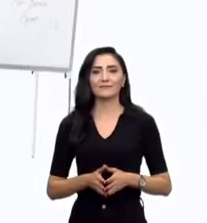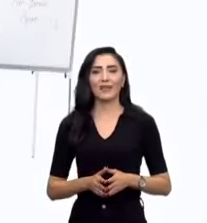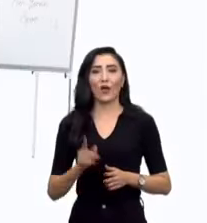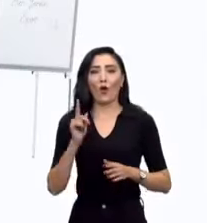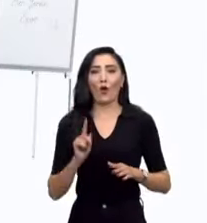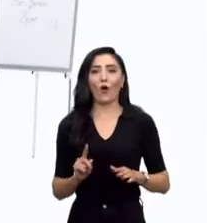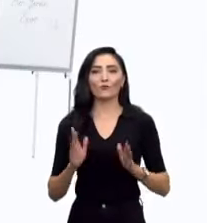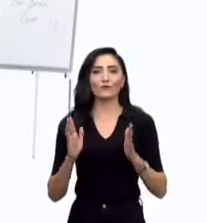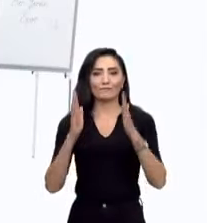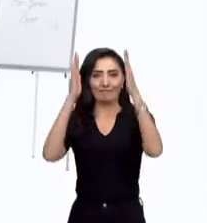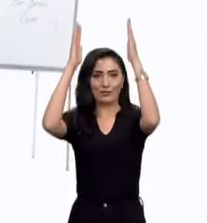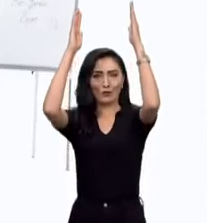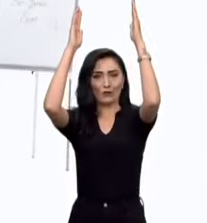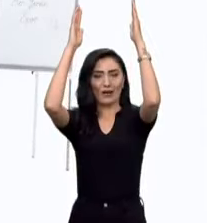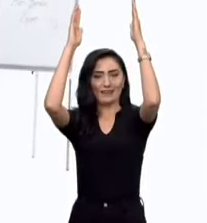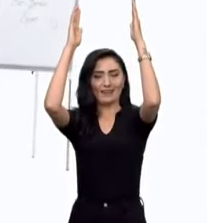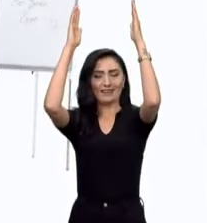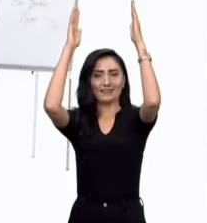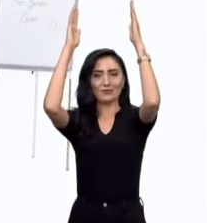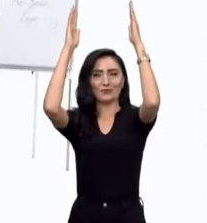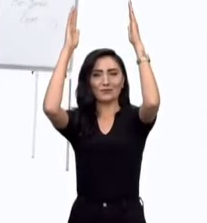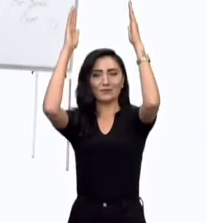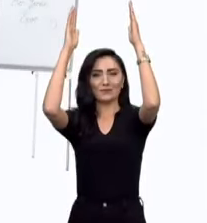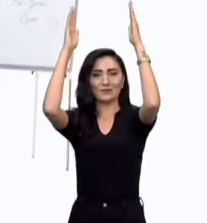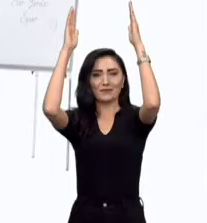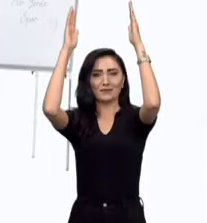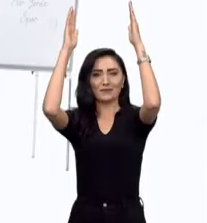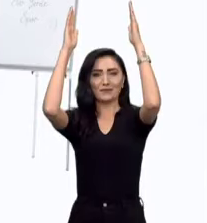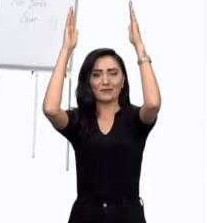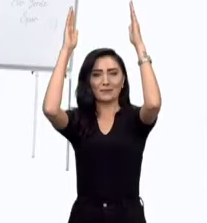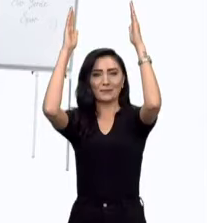Önce iki kolumuzu da dik bir şekilde yukarı kaldırıyoruz.